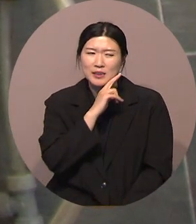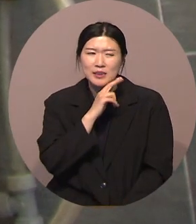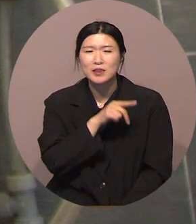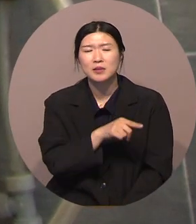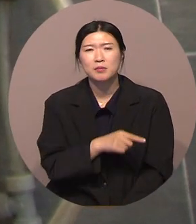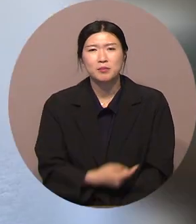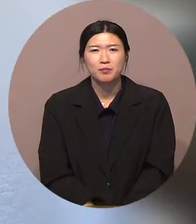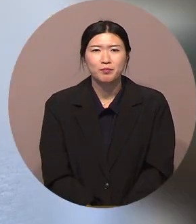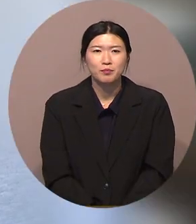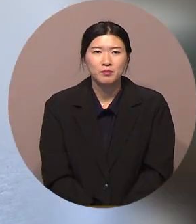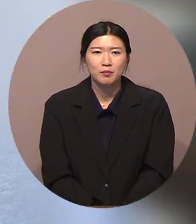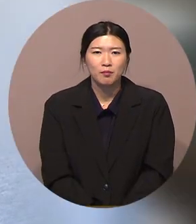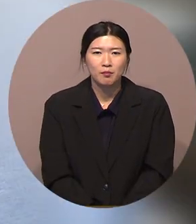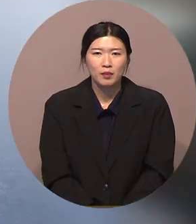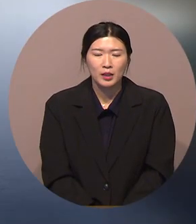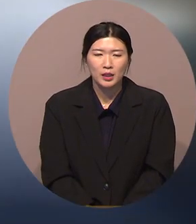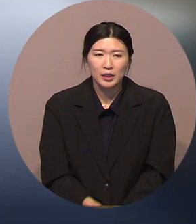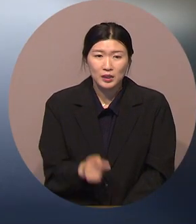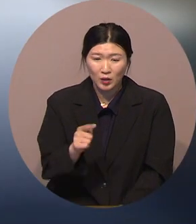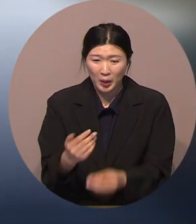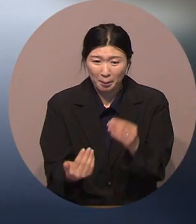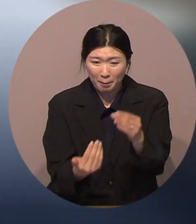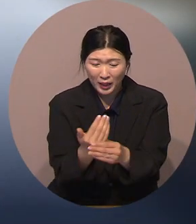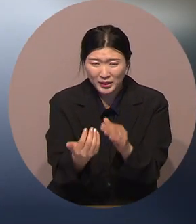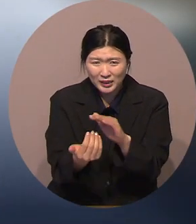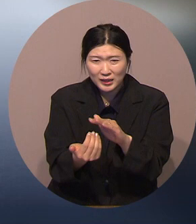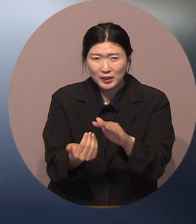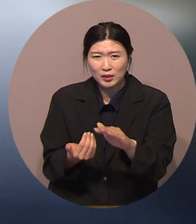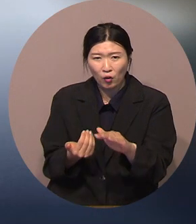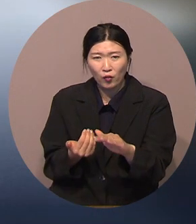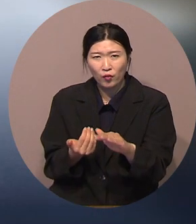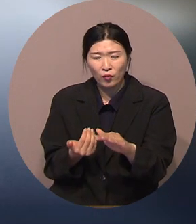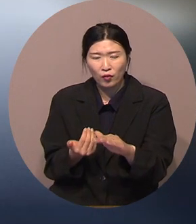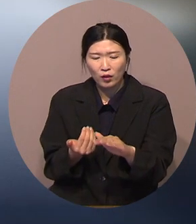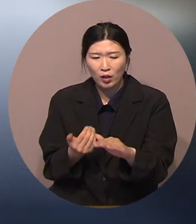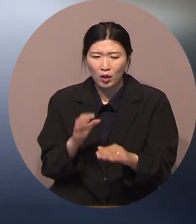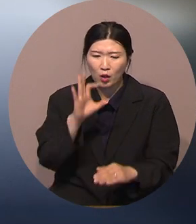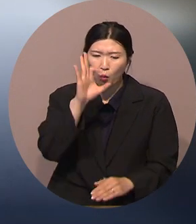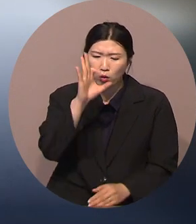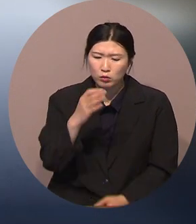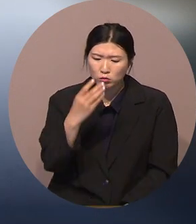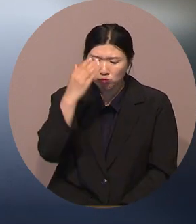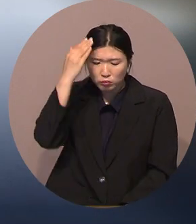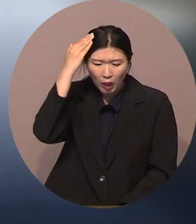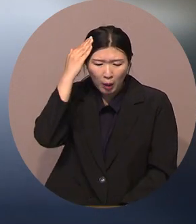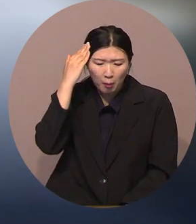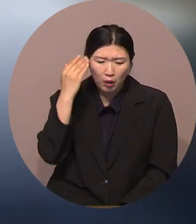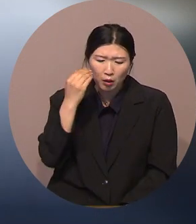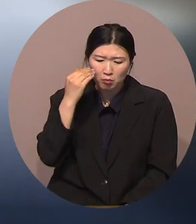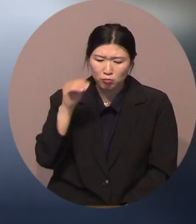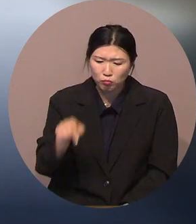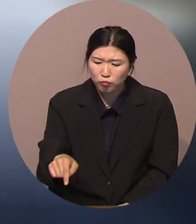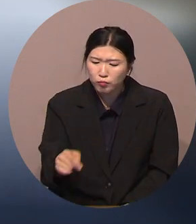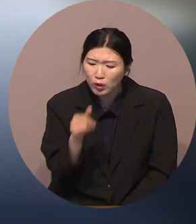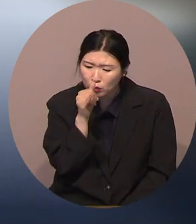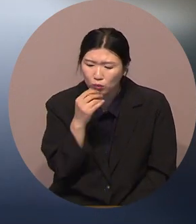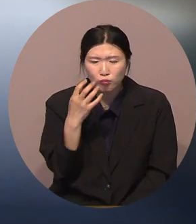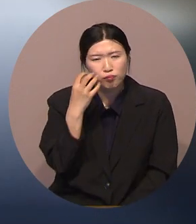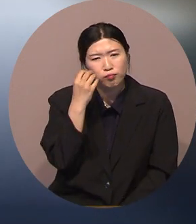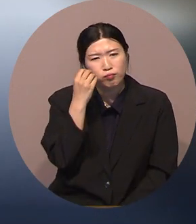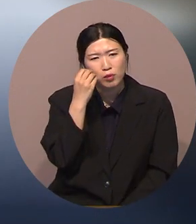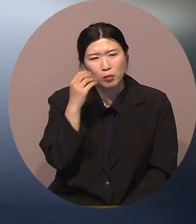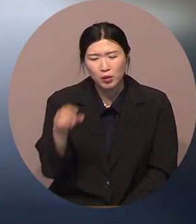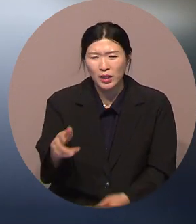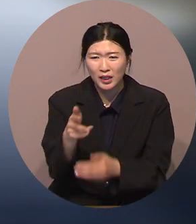있습니다 사건 발생하기 20일 전에 뭐가 새게 떨어졌다는 거예요 그걸